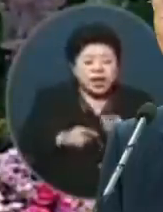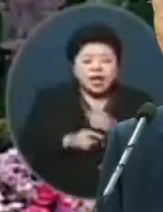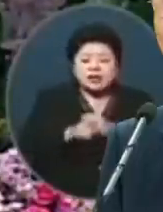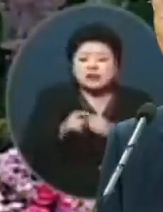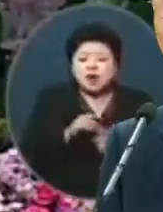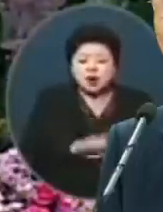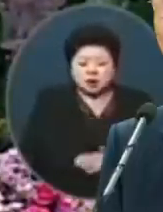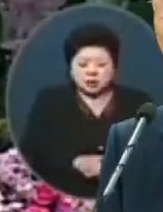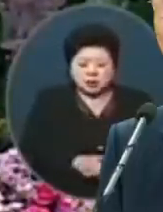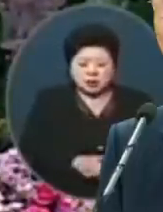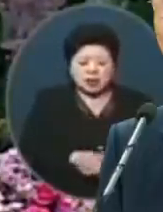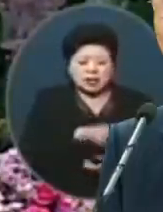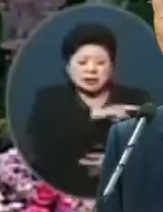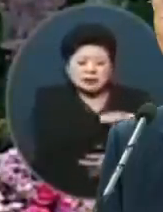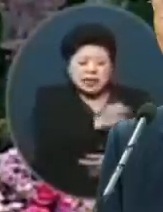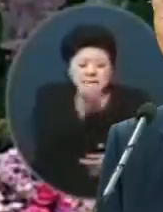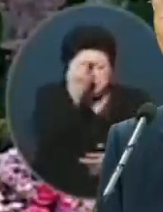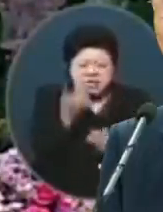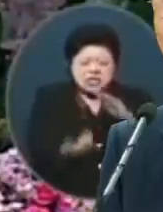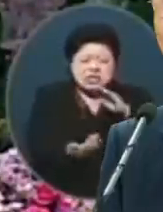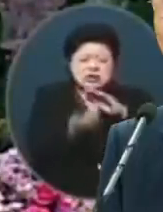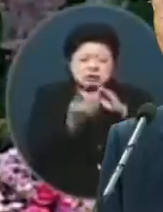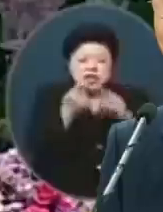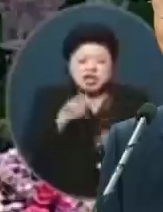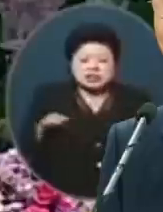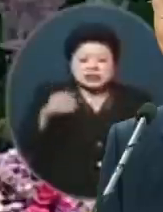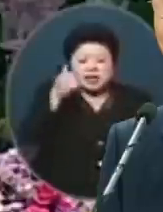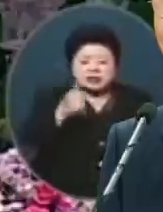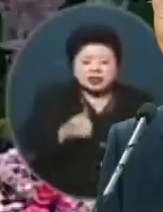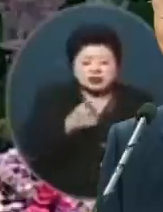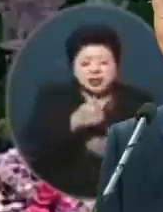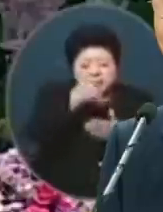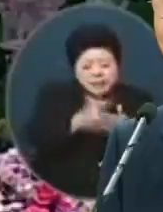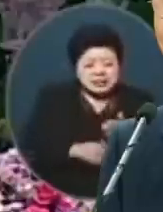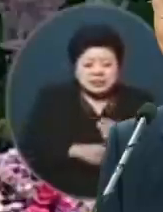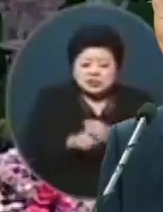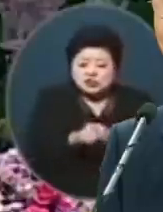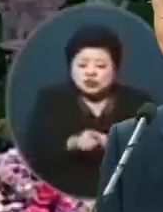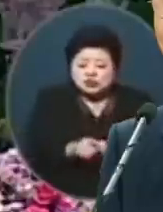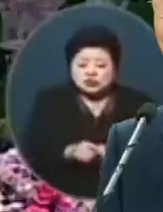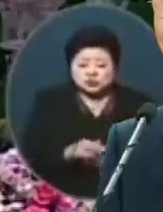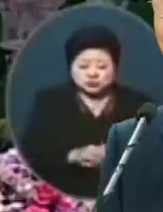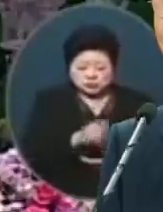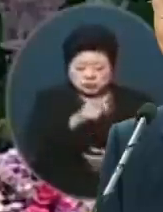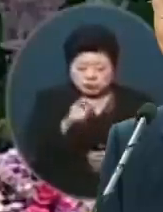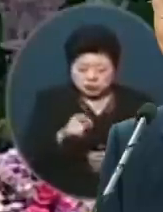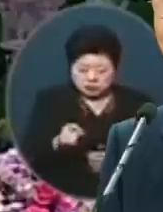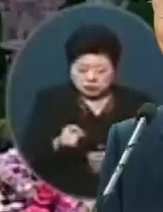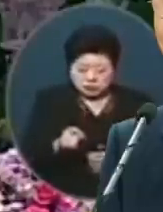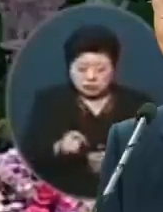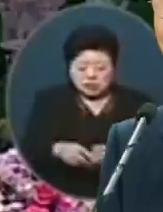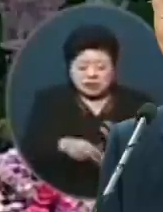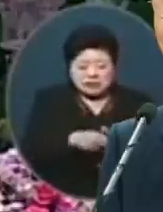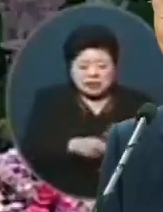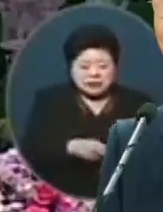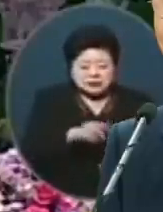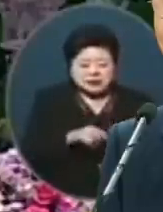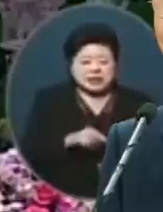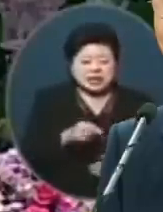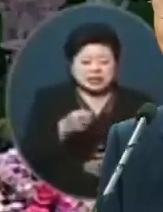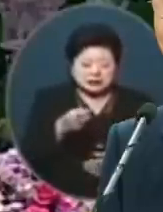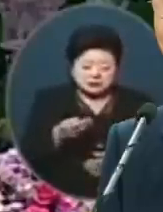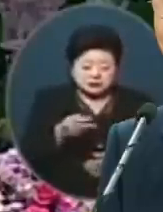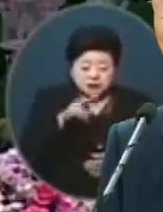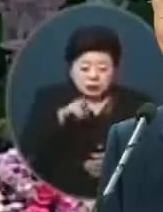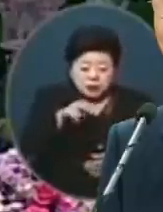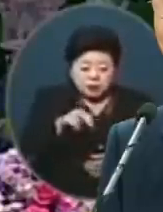되는지 제일 윗자리에 있던 천사장이 왜 타락했는지 그것을 기록하고 있는 것입니다. 이사야 14장 13절로